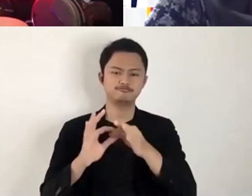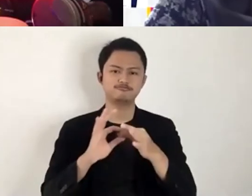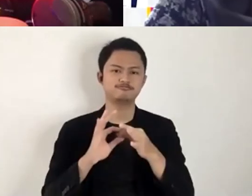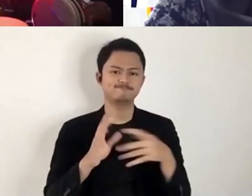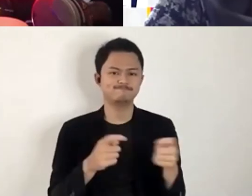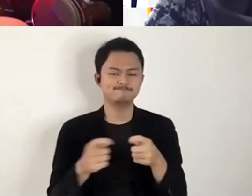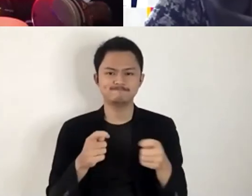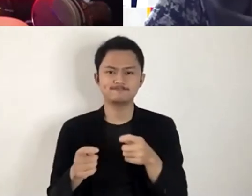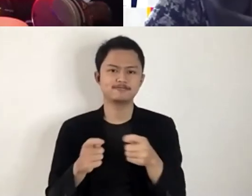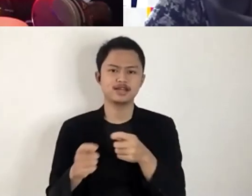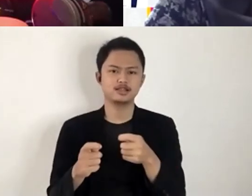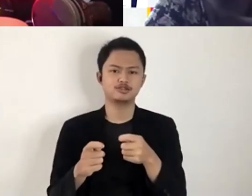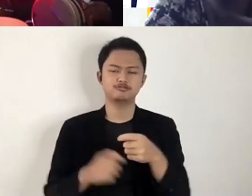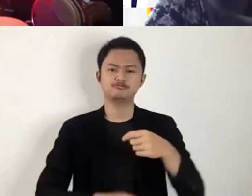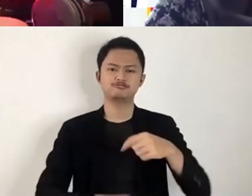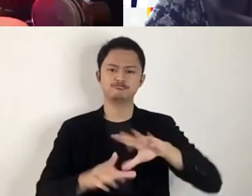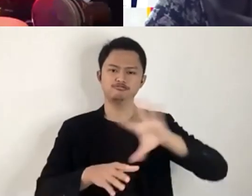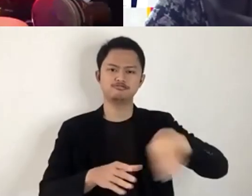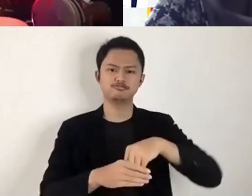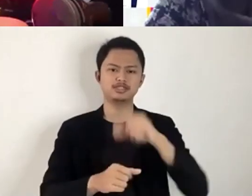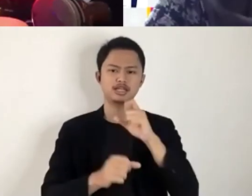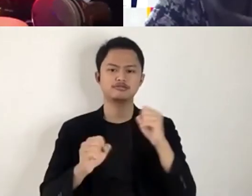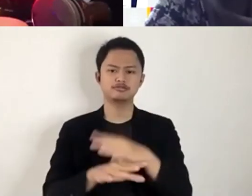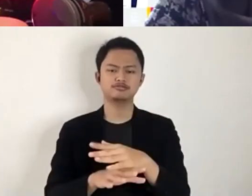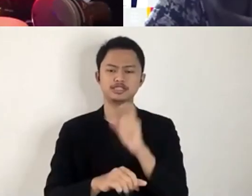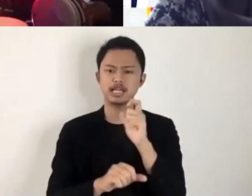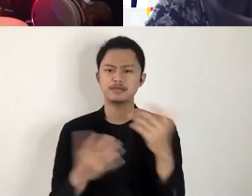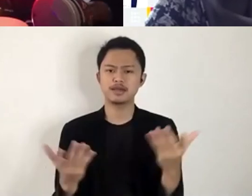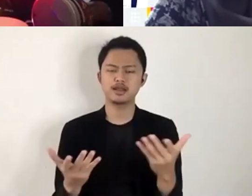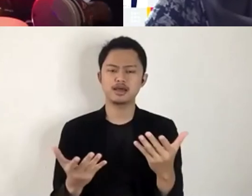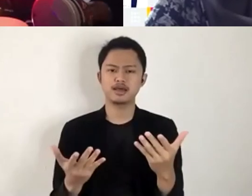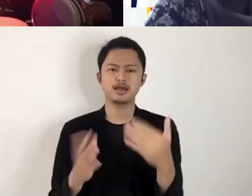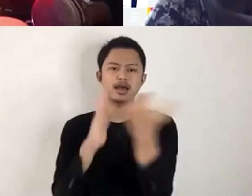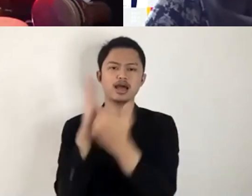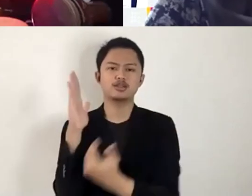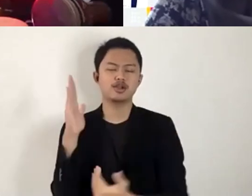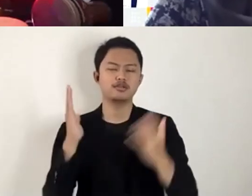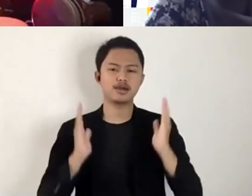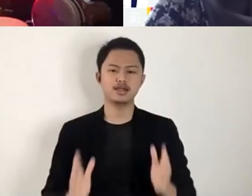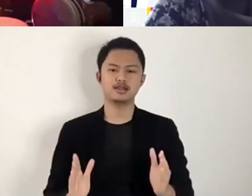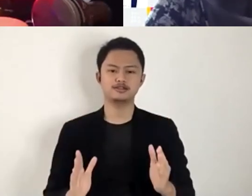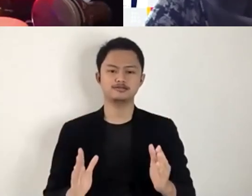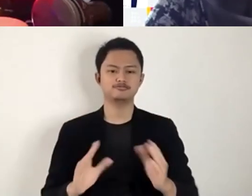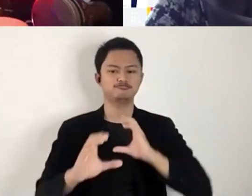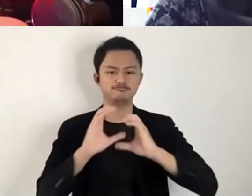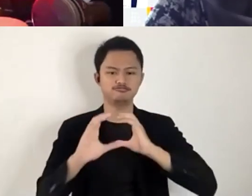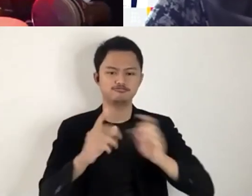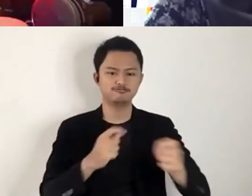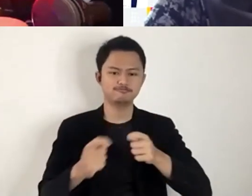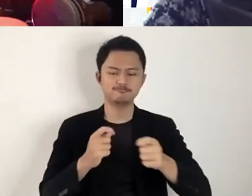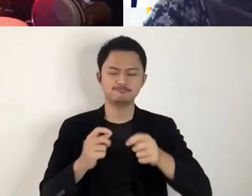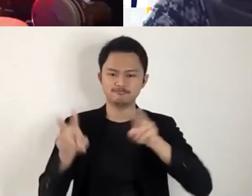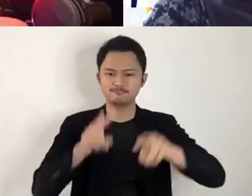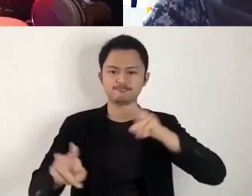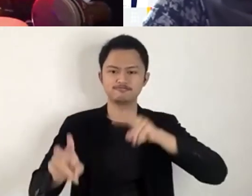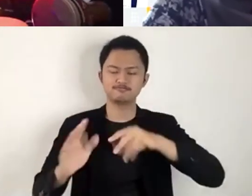bagaimana pelibatan itu dapat dilaksanakan diantaranya tadi melalui perbankan like acara koordinasi pemantauan evaluasi dan